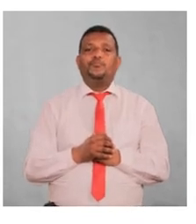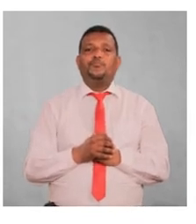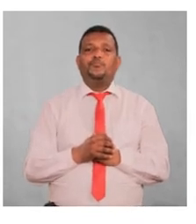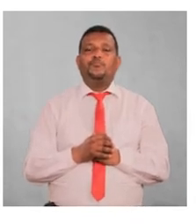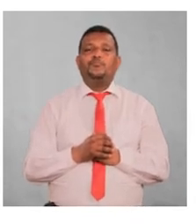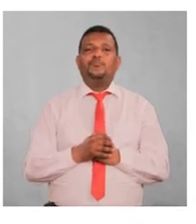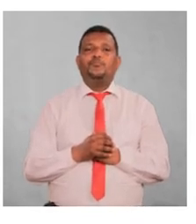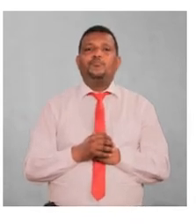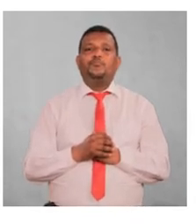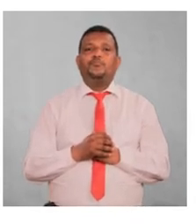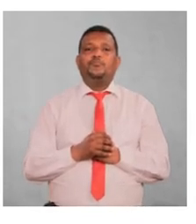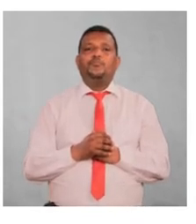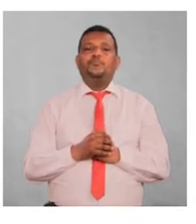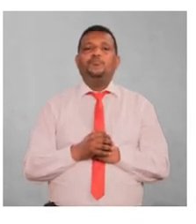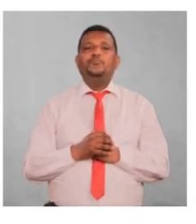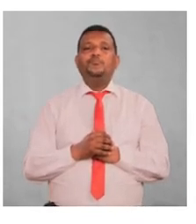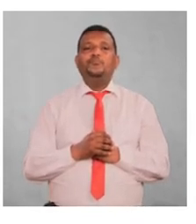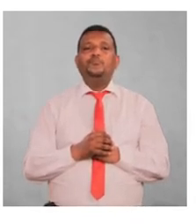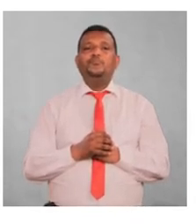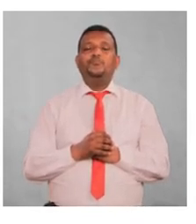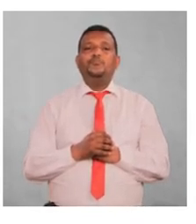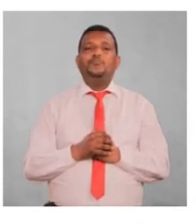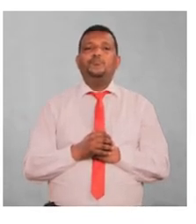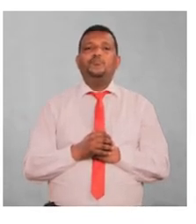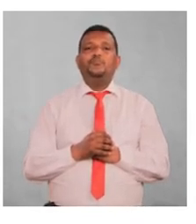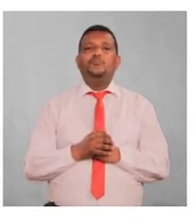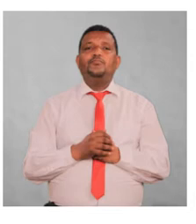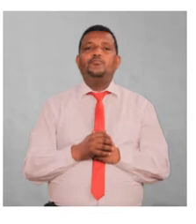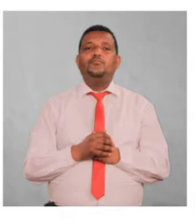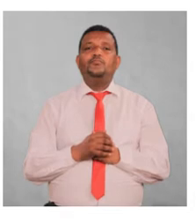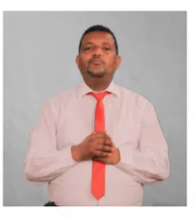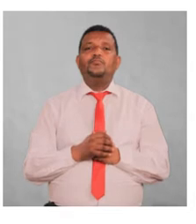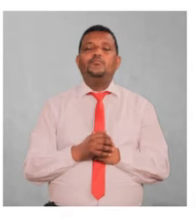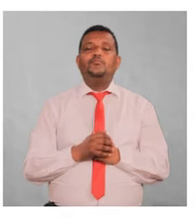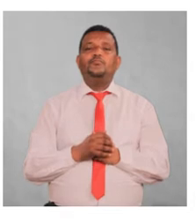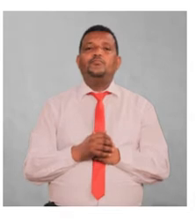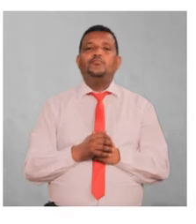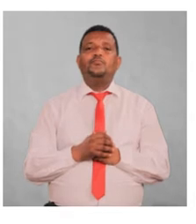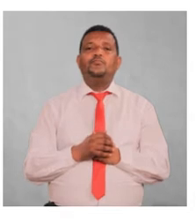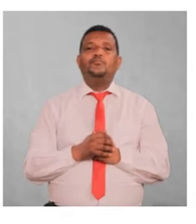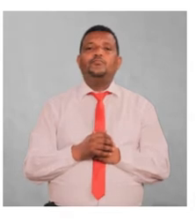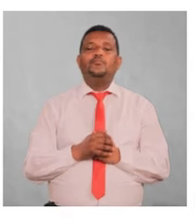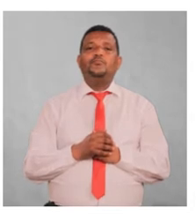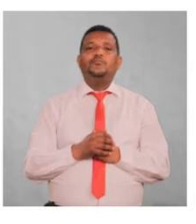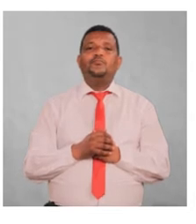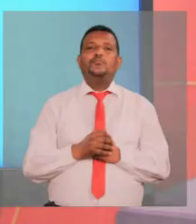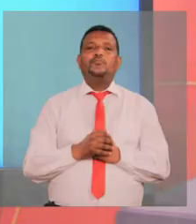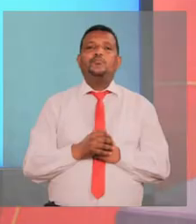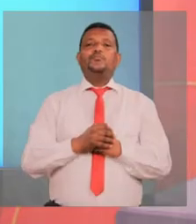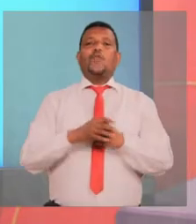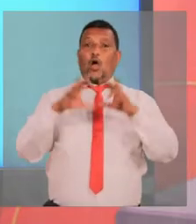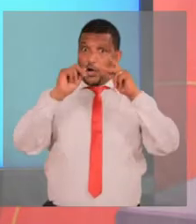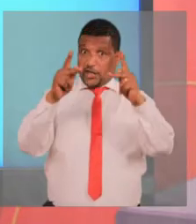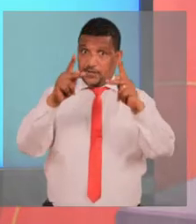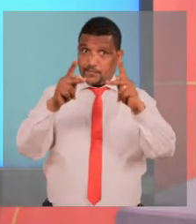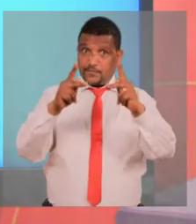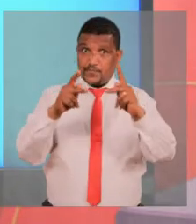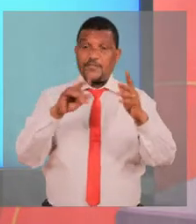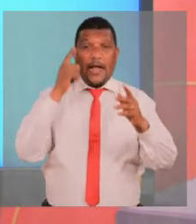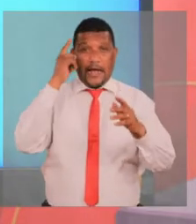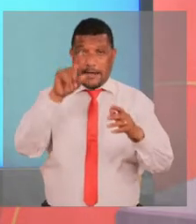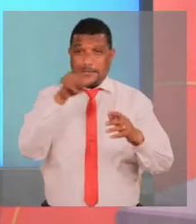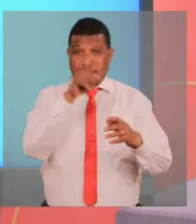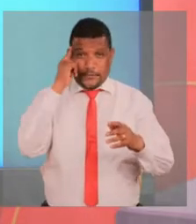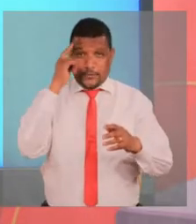दो कर दो का हक आई